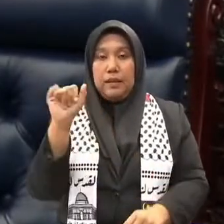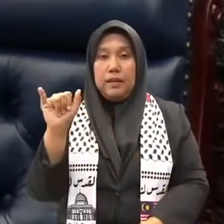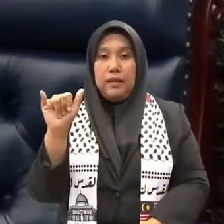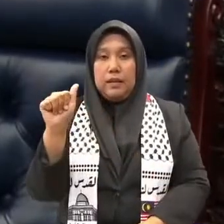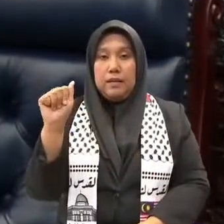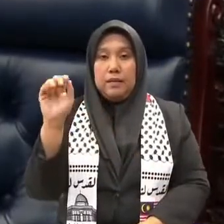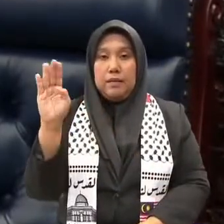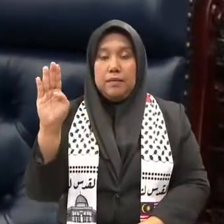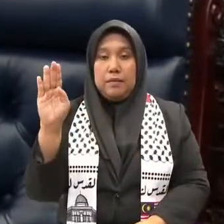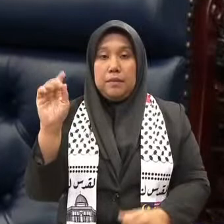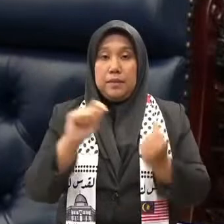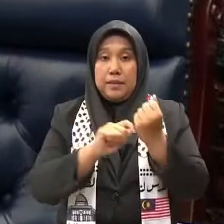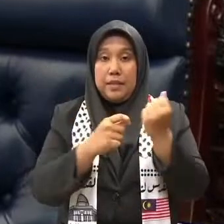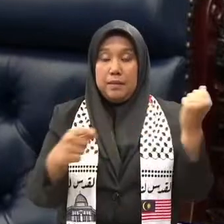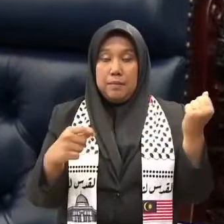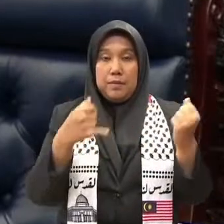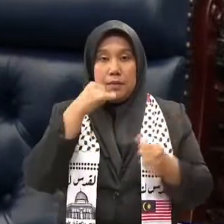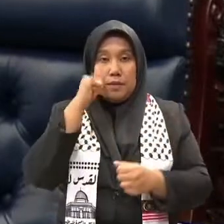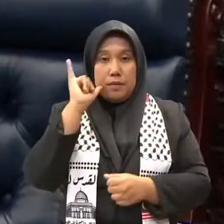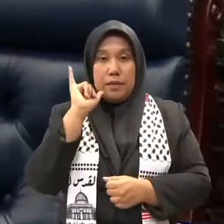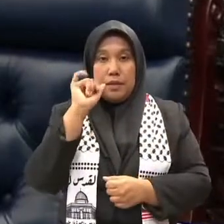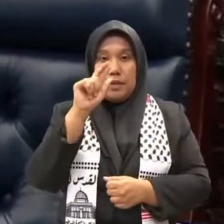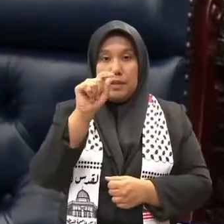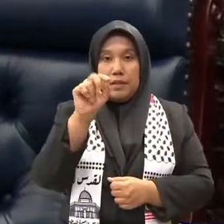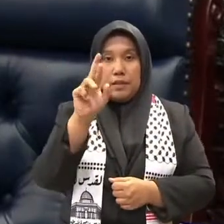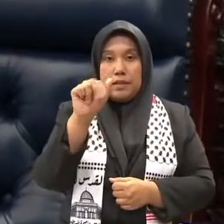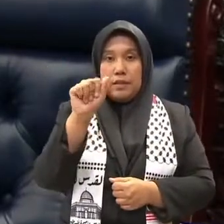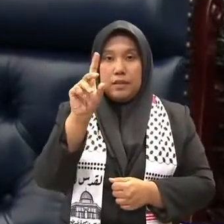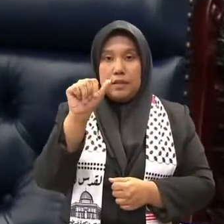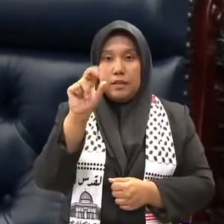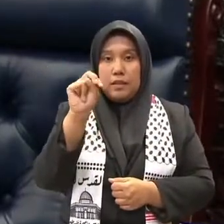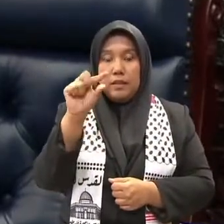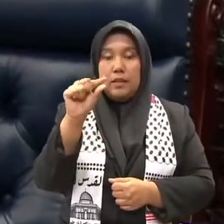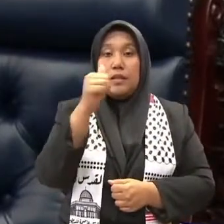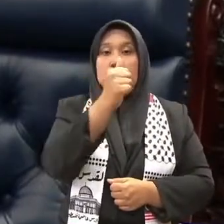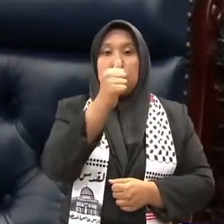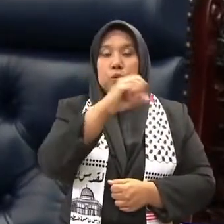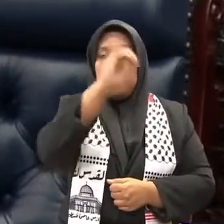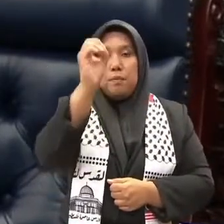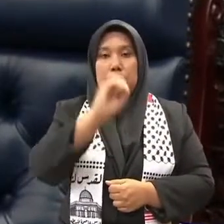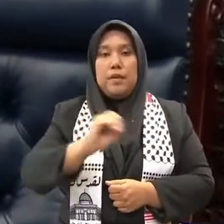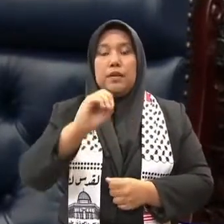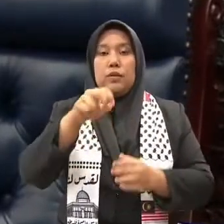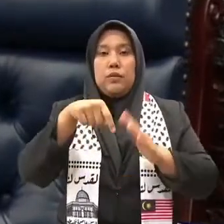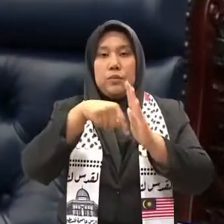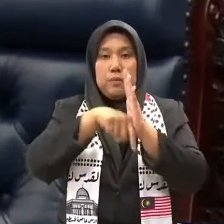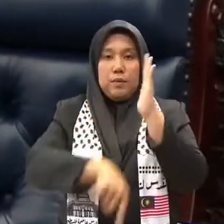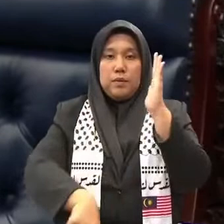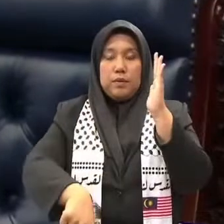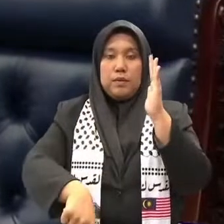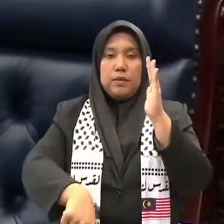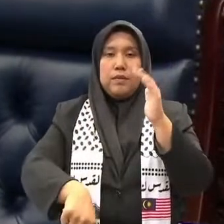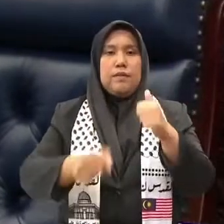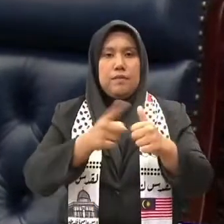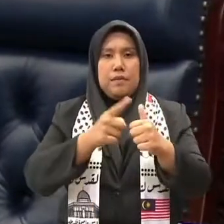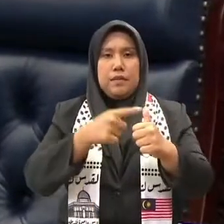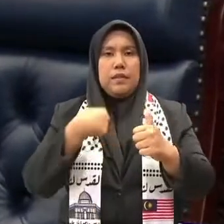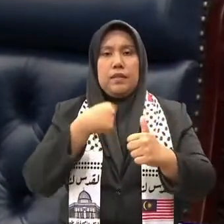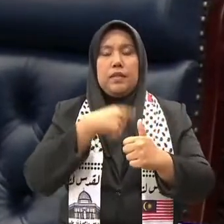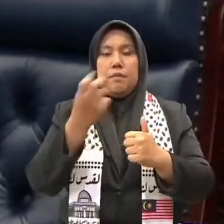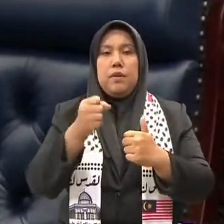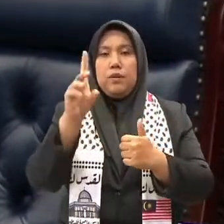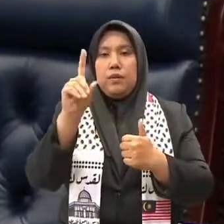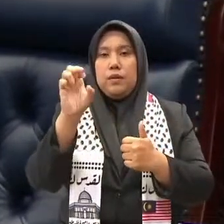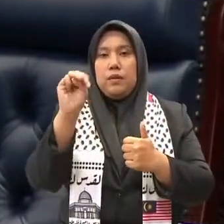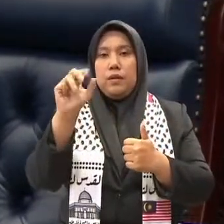iaitu Tambun yang menyatakan bahawa trading 10% menurun dan ini yang kita nakkan satu demand satu Ensure The